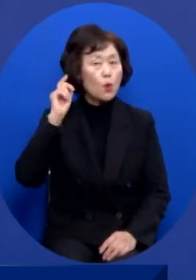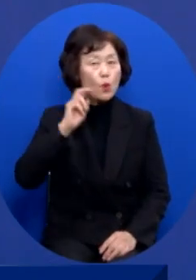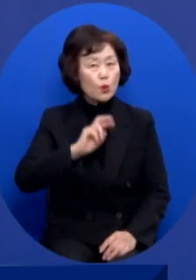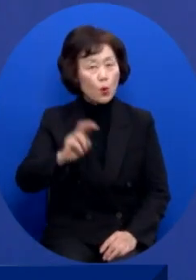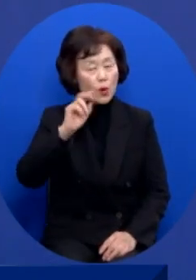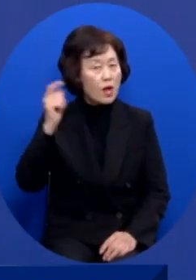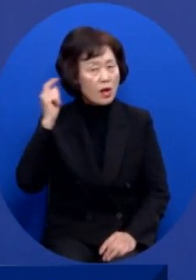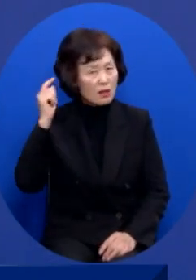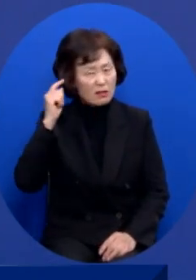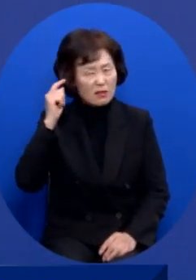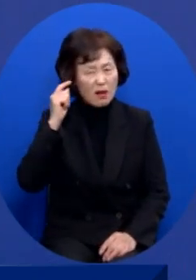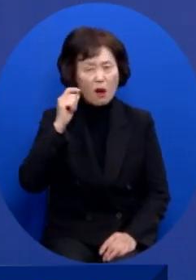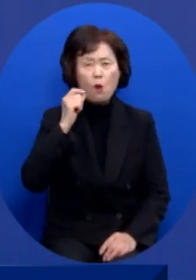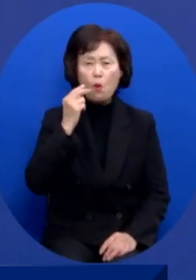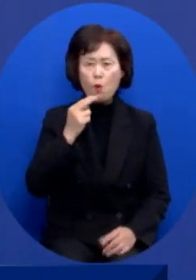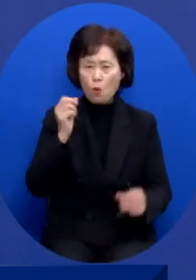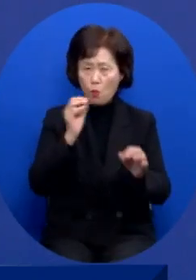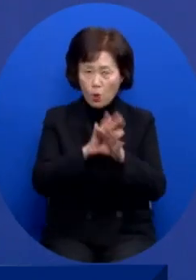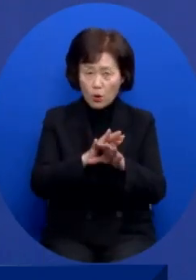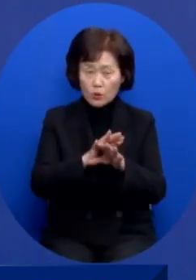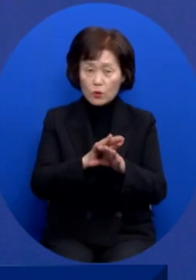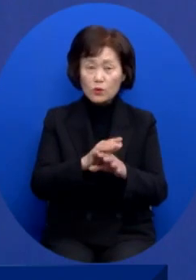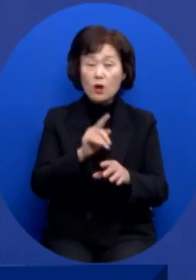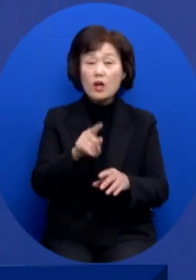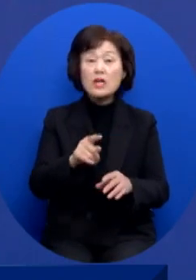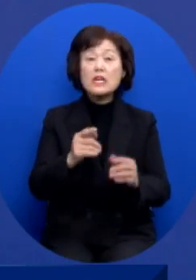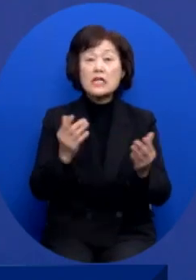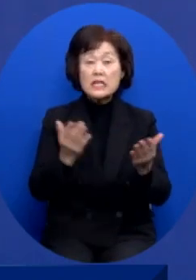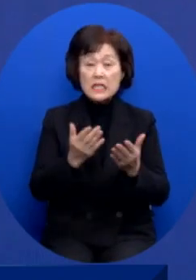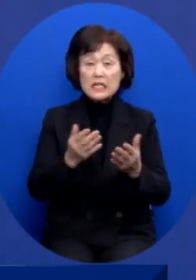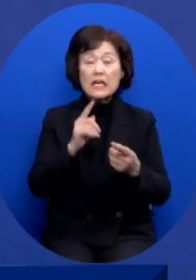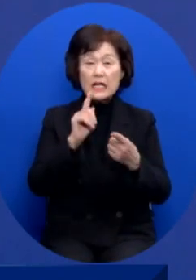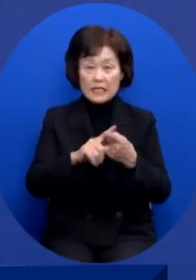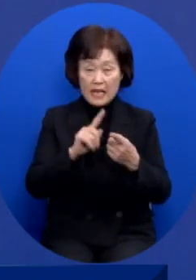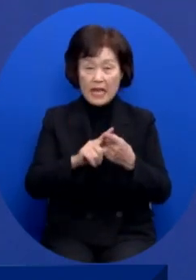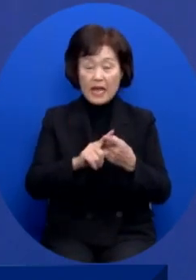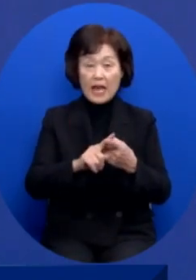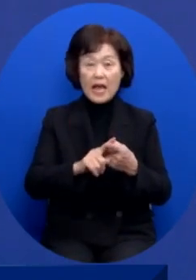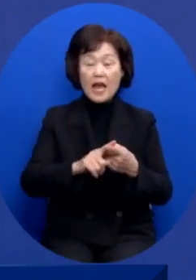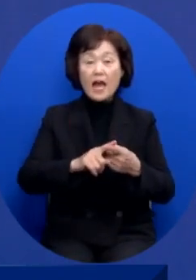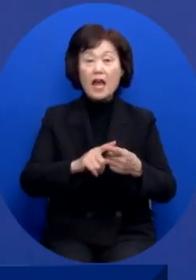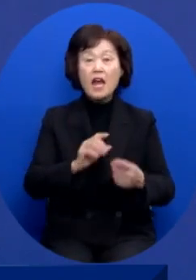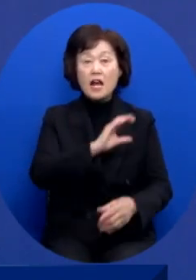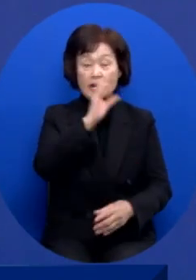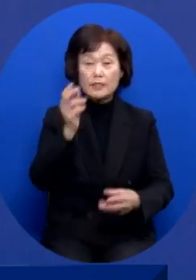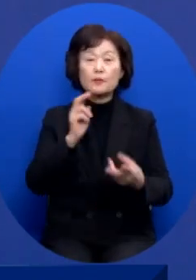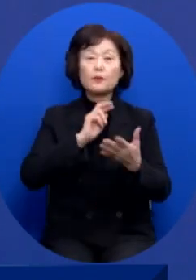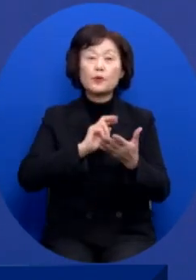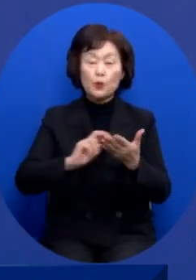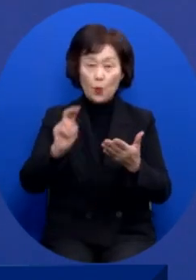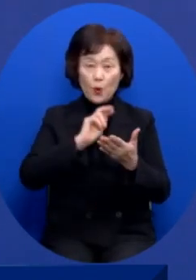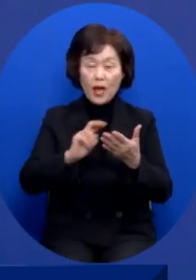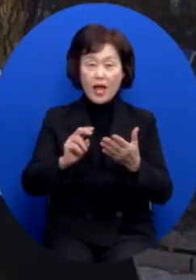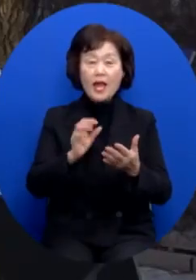예장 통합총회 문화법인이 저작권 문제를 해결한 캐럴 음원을 공유하고 있습니다. 김인혜 기자입니다.